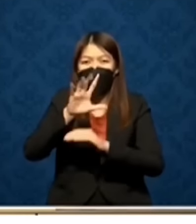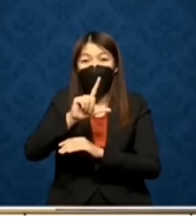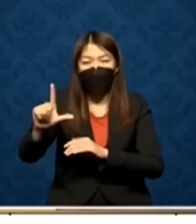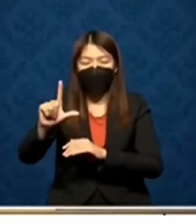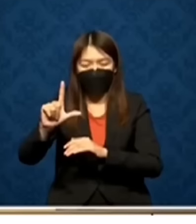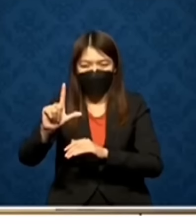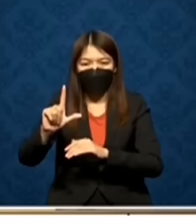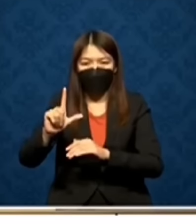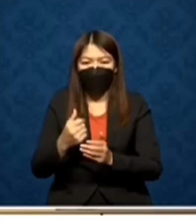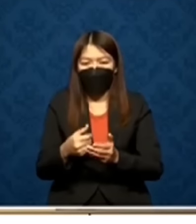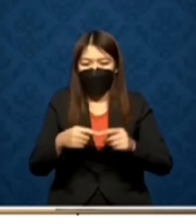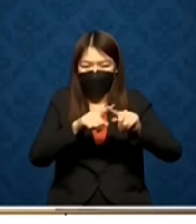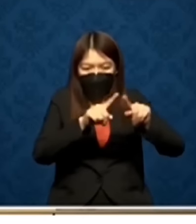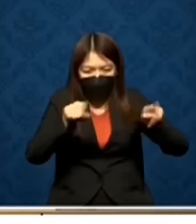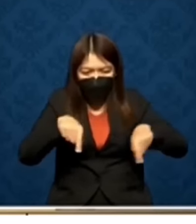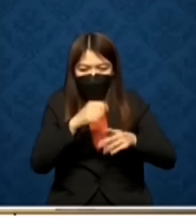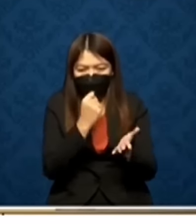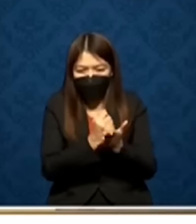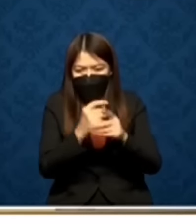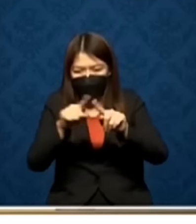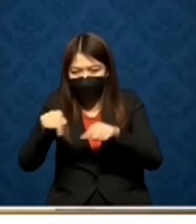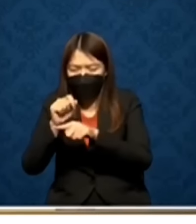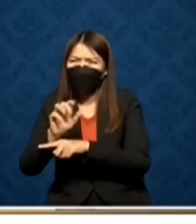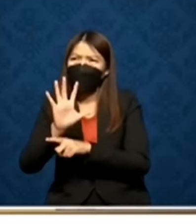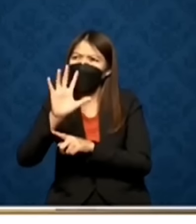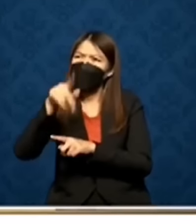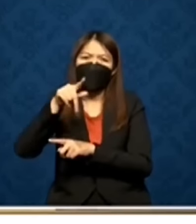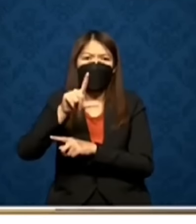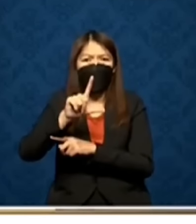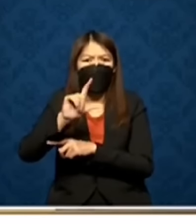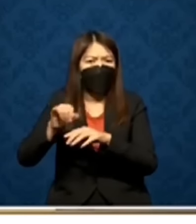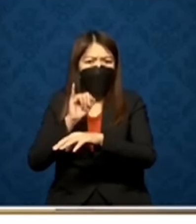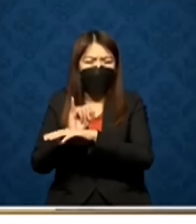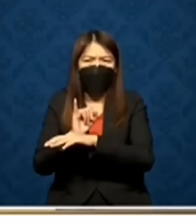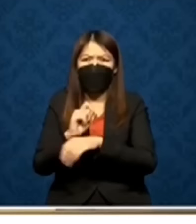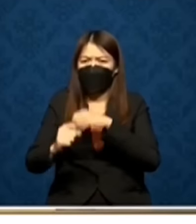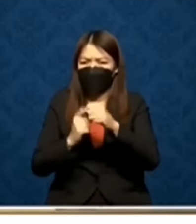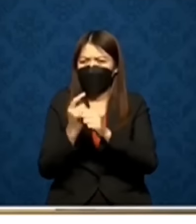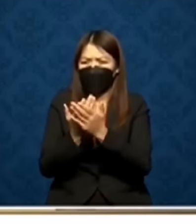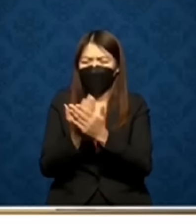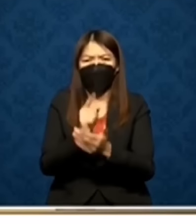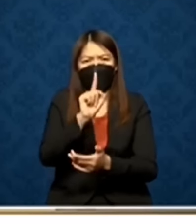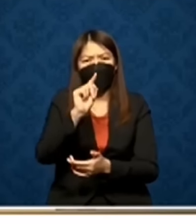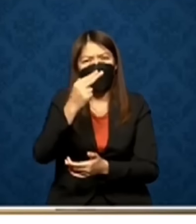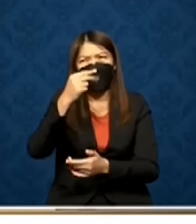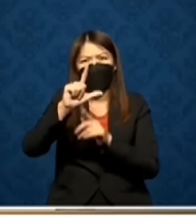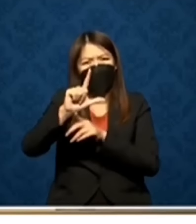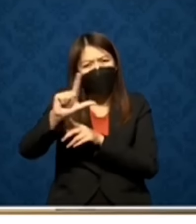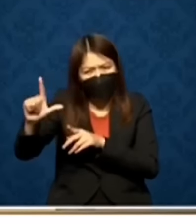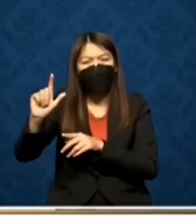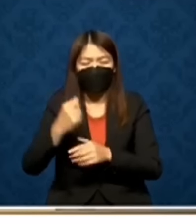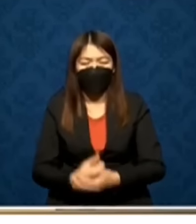นดไว้ 4,000 ไร่รวมถ้า 5,000 ฟล้านเนี่ยก็ปีก็ได้หมื่นฟล้านหมื่นฟล้